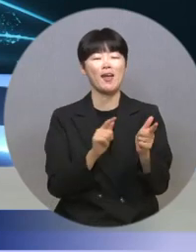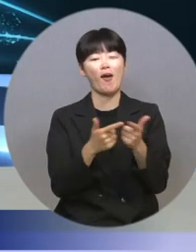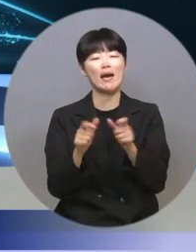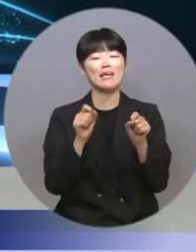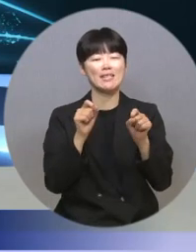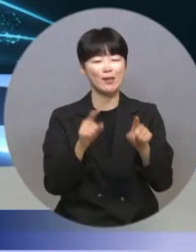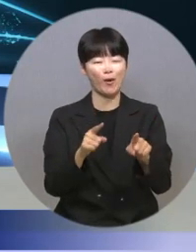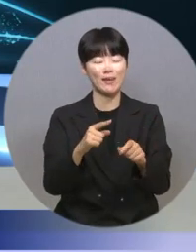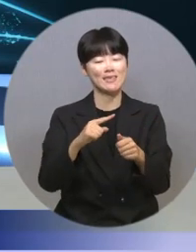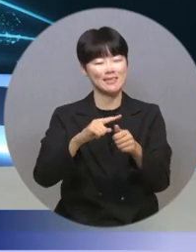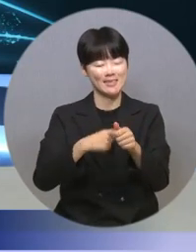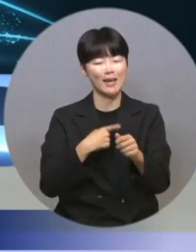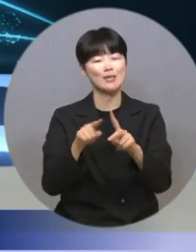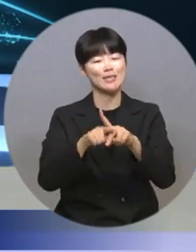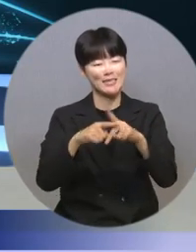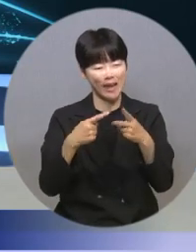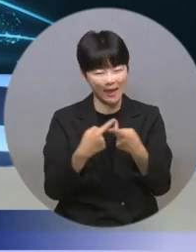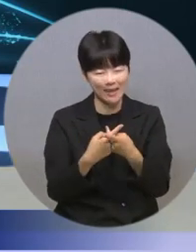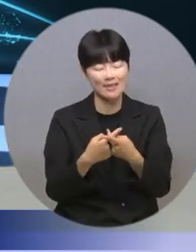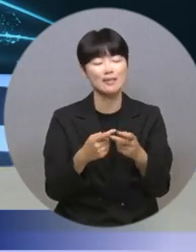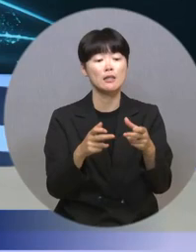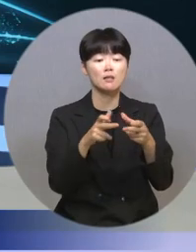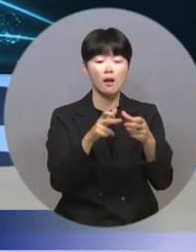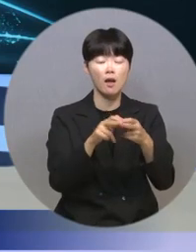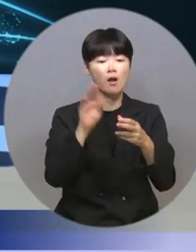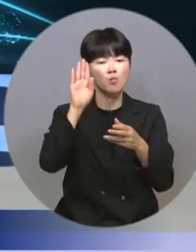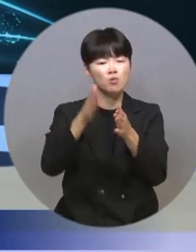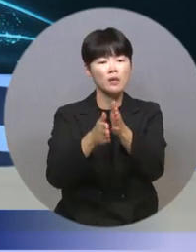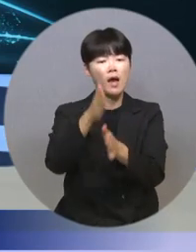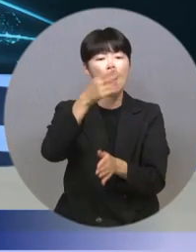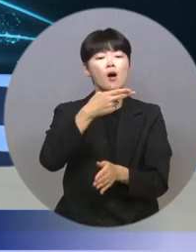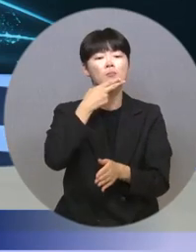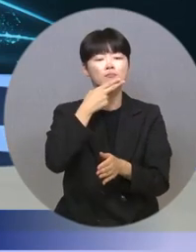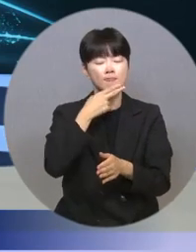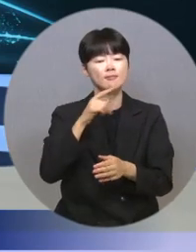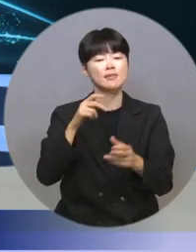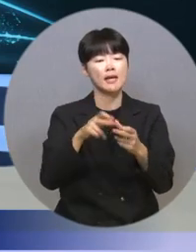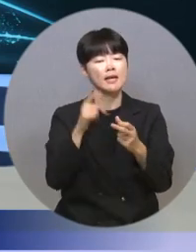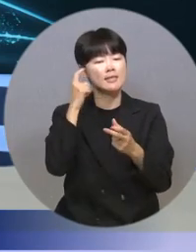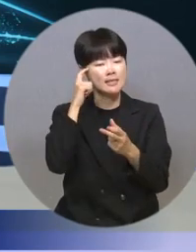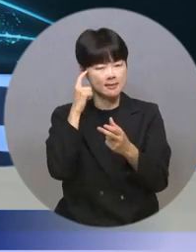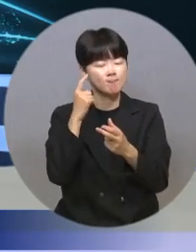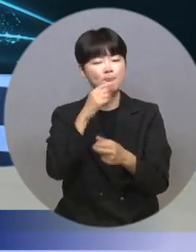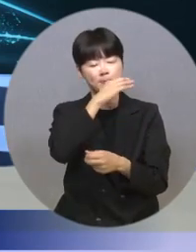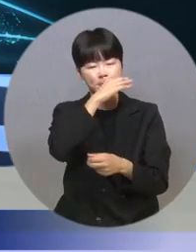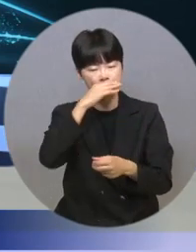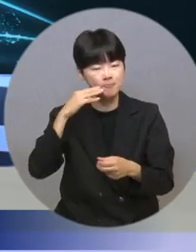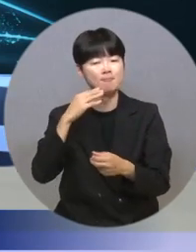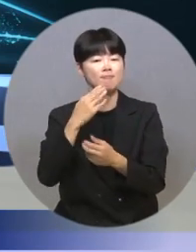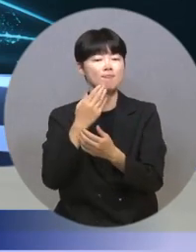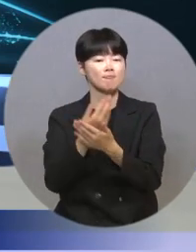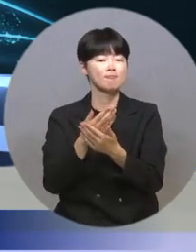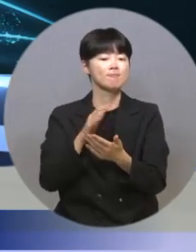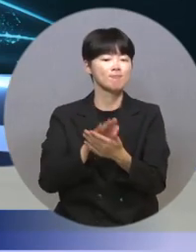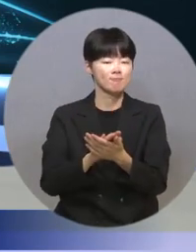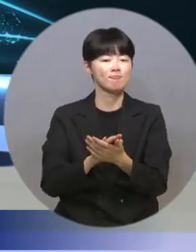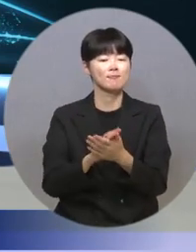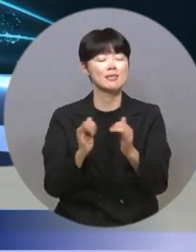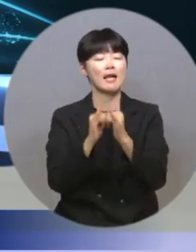서로를 이해하면서 장애가 더 이상 장벽이 되지 않는 장애 인식을 가진 통합사회로 나아가게 되길